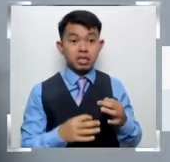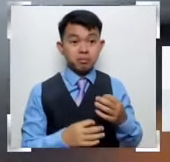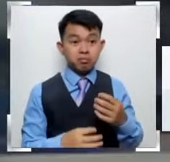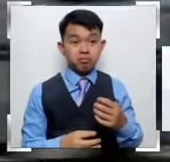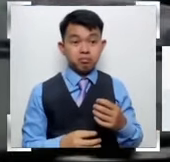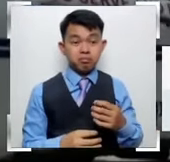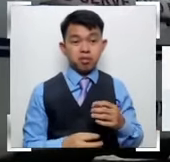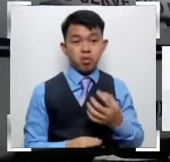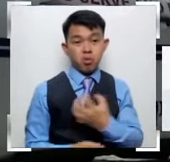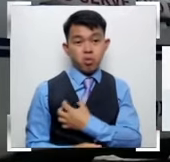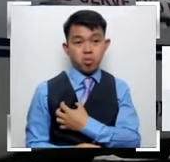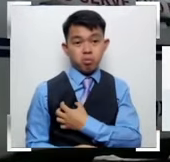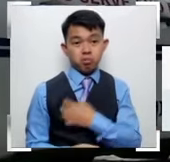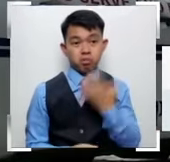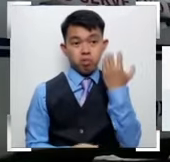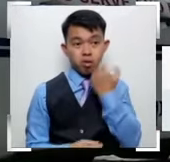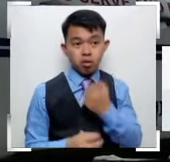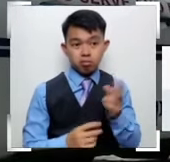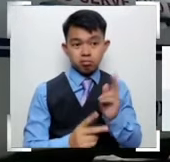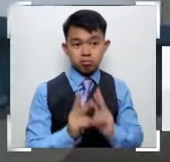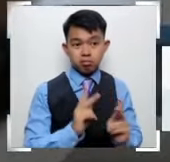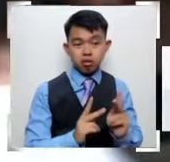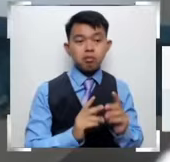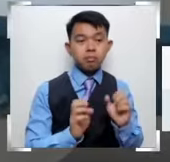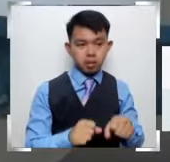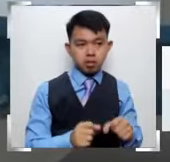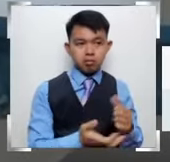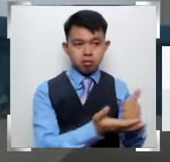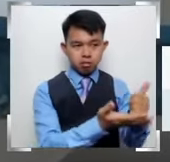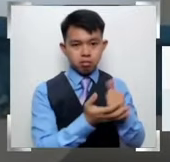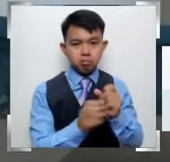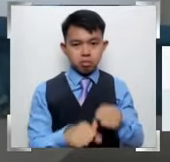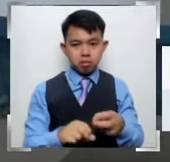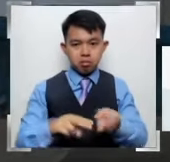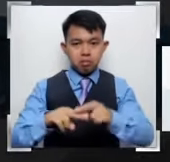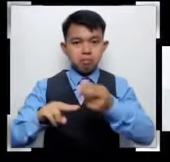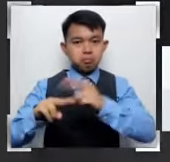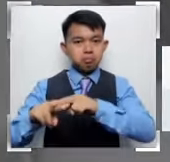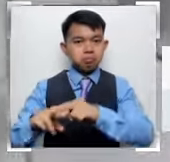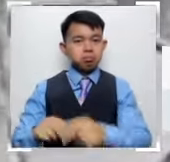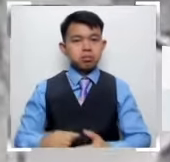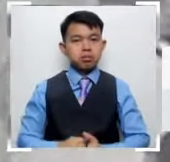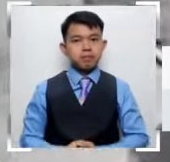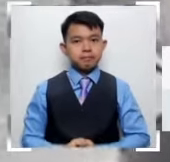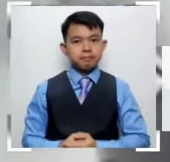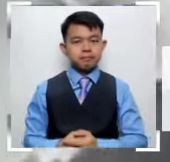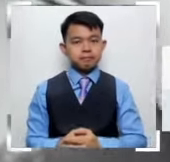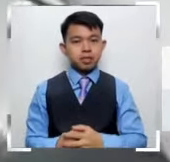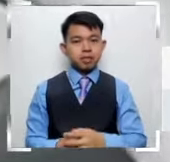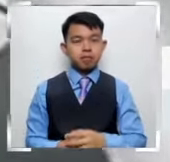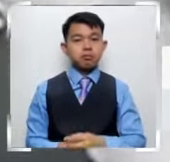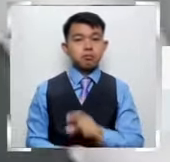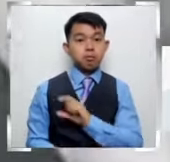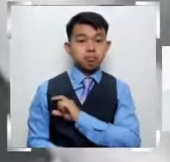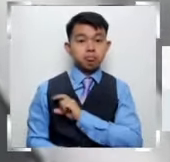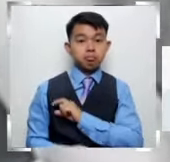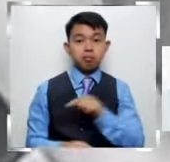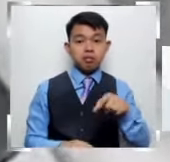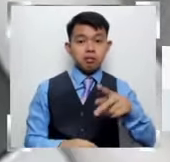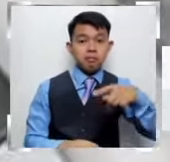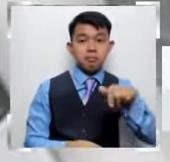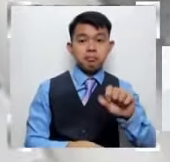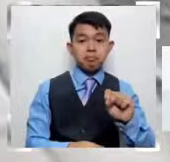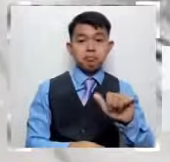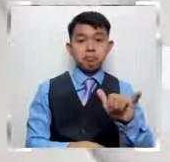mag-adjust. Pinakalat na ang mga larawan nila sa lahat ng istasyon ng pulis sa Pasay. Pinayuhan din silang sumuko na kung ayaw